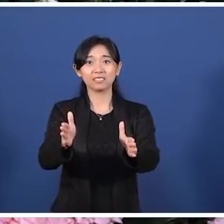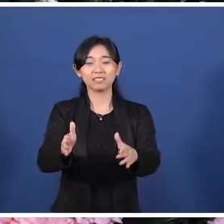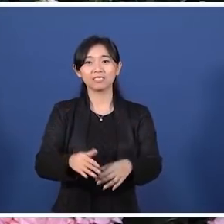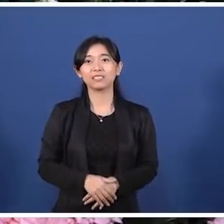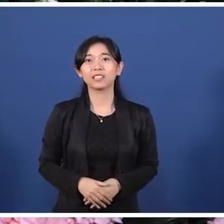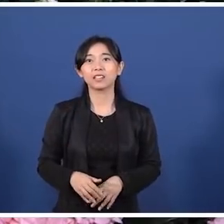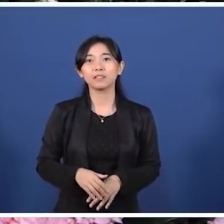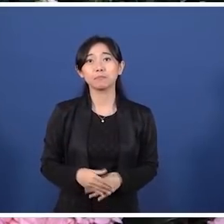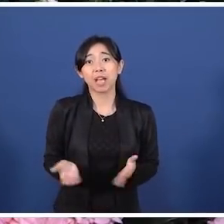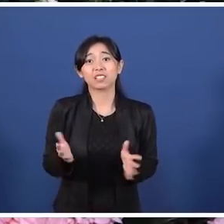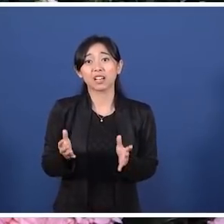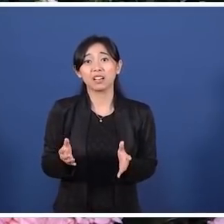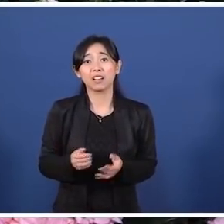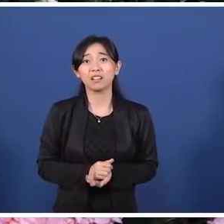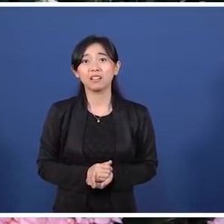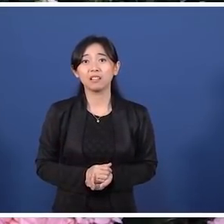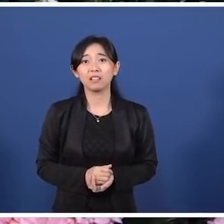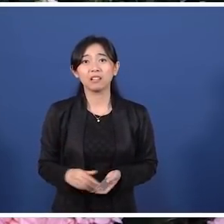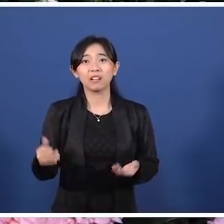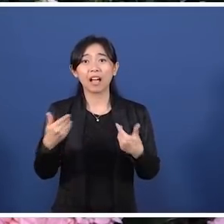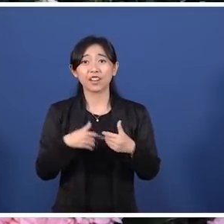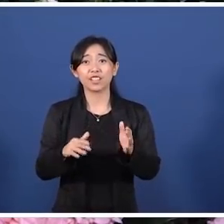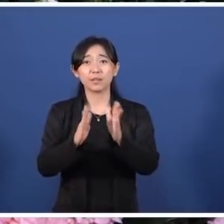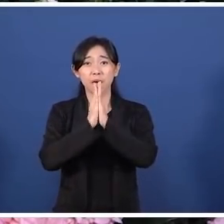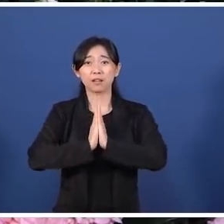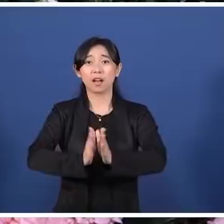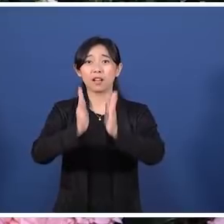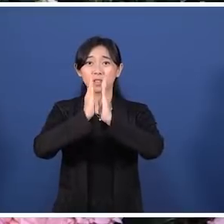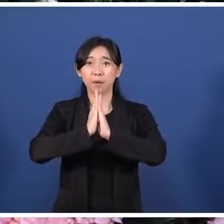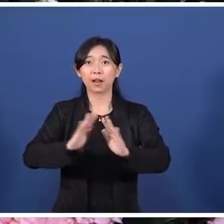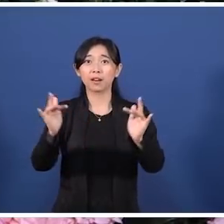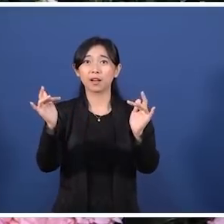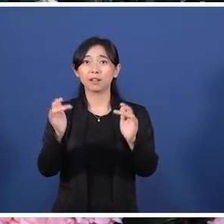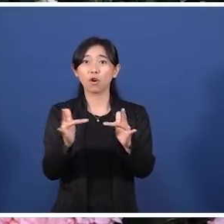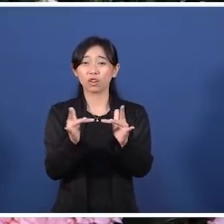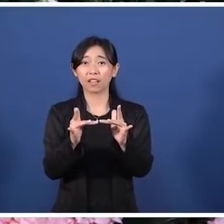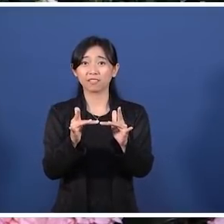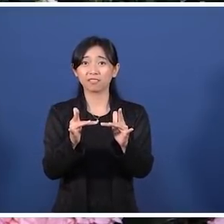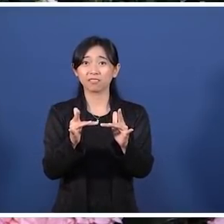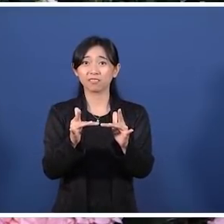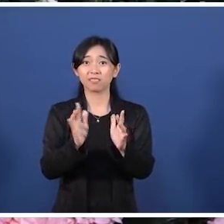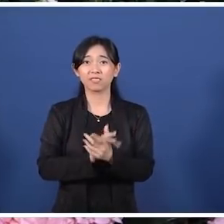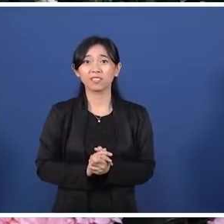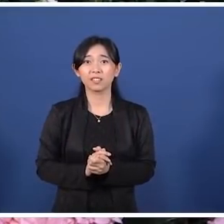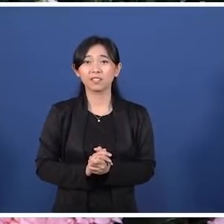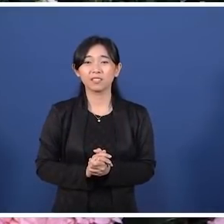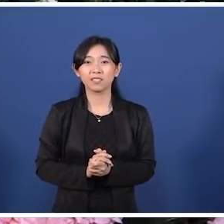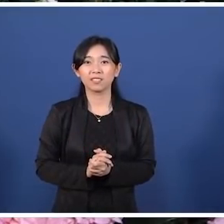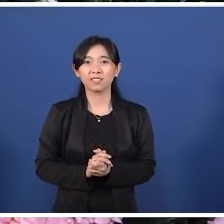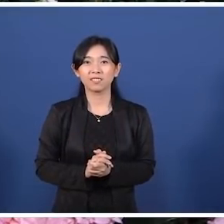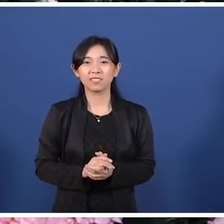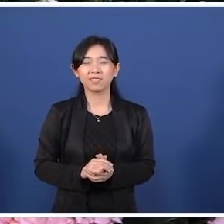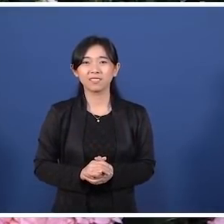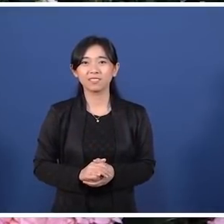Ketika barangkali masih ada beberapa ibadah dan barangkali malah banyak ibadah-ibadah Natal yang belum bisa dilakukan